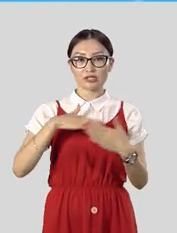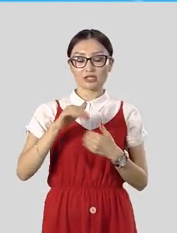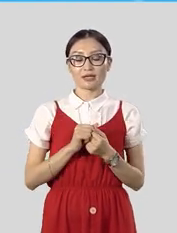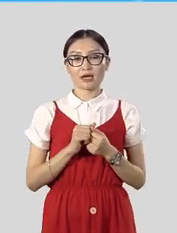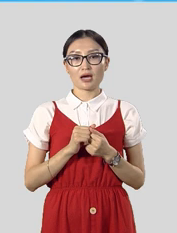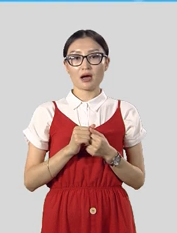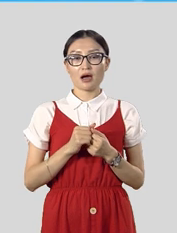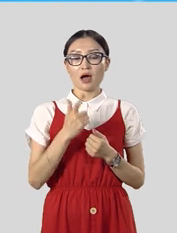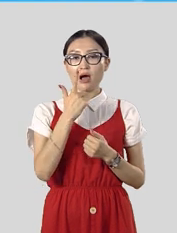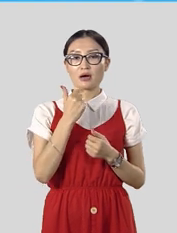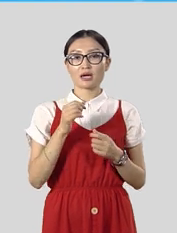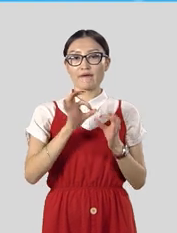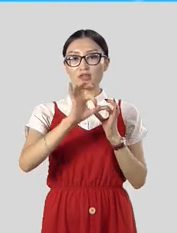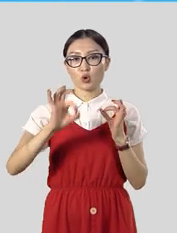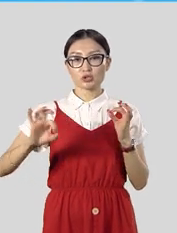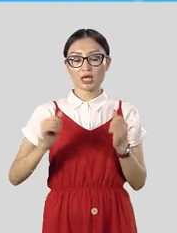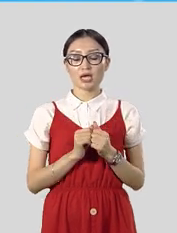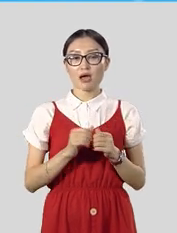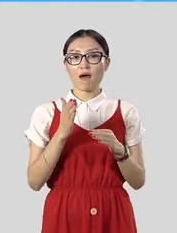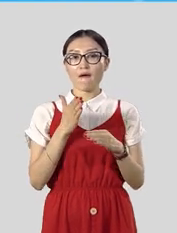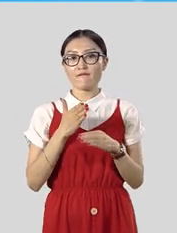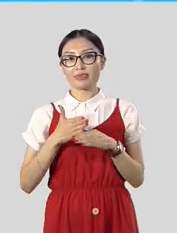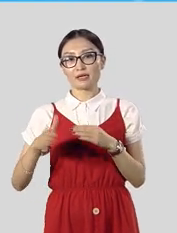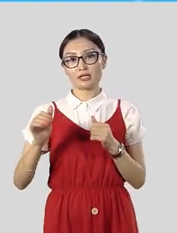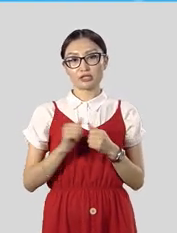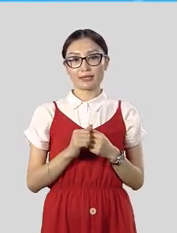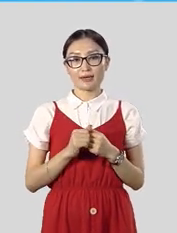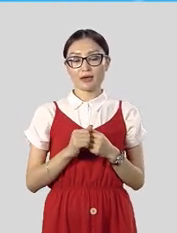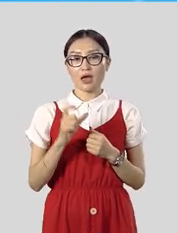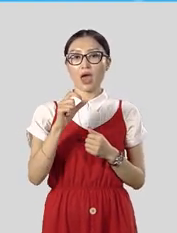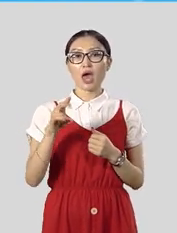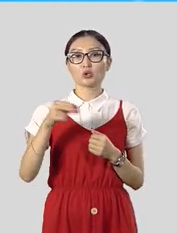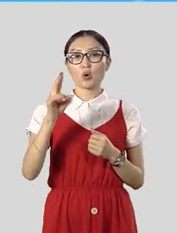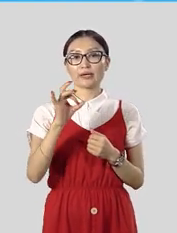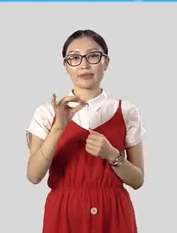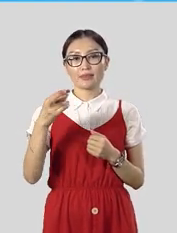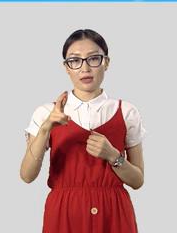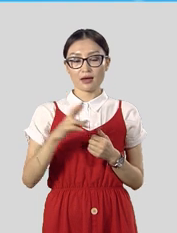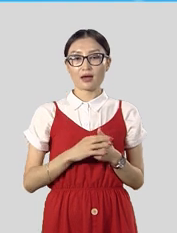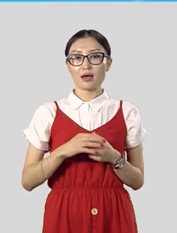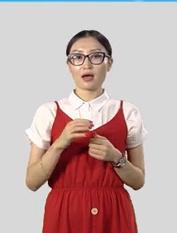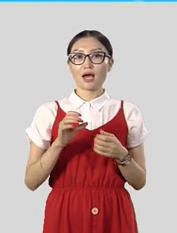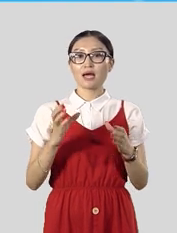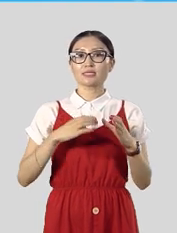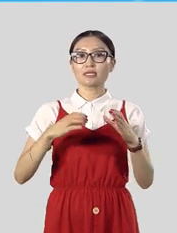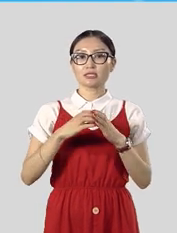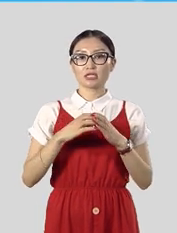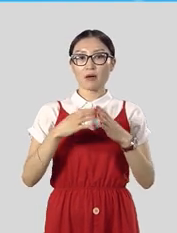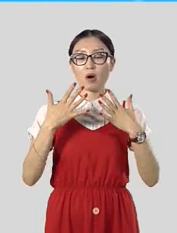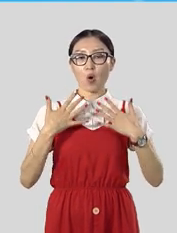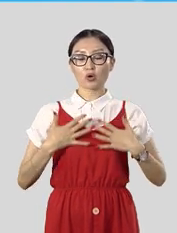пищеварительная, кровеносная, выделительная, эндокринная, система